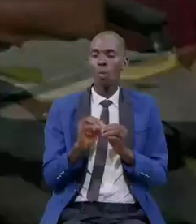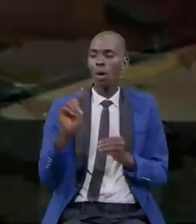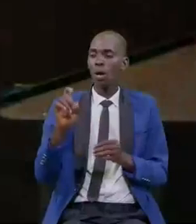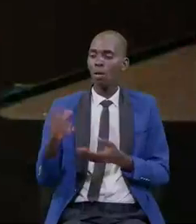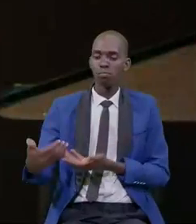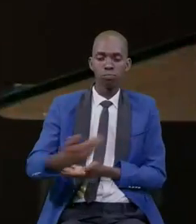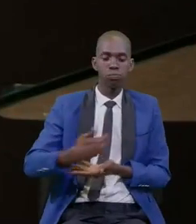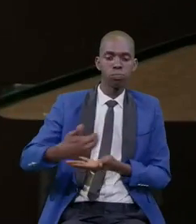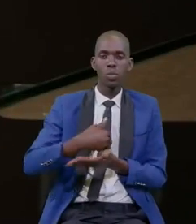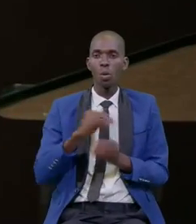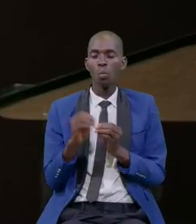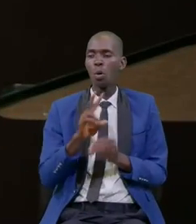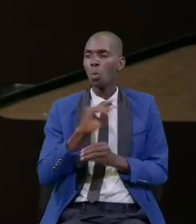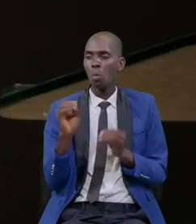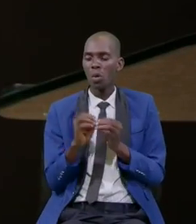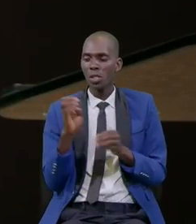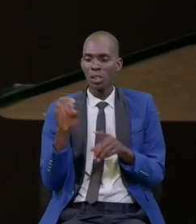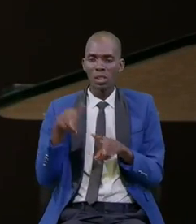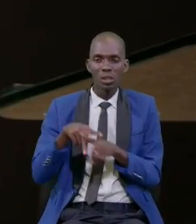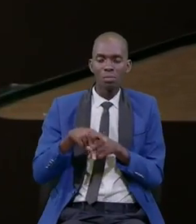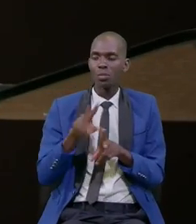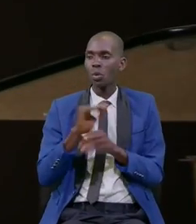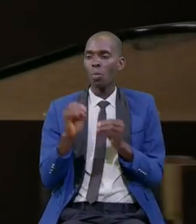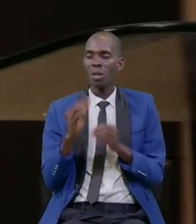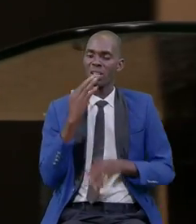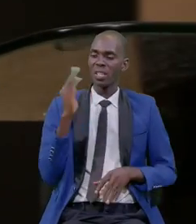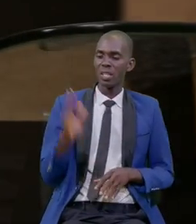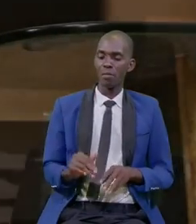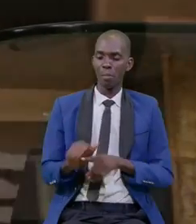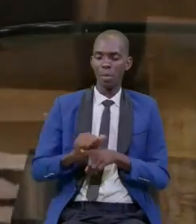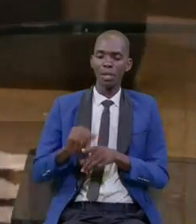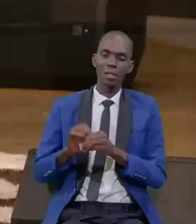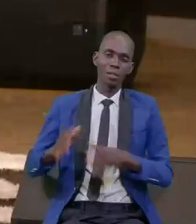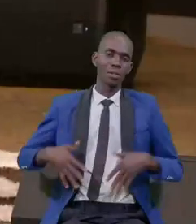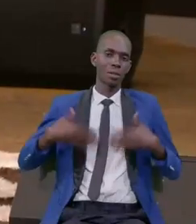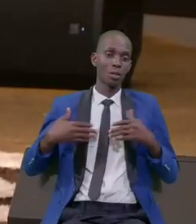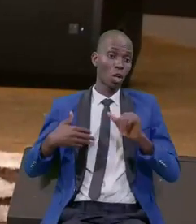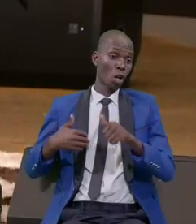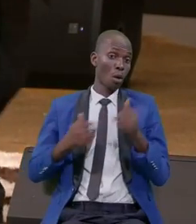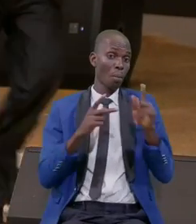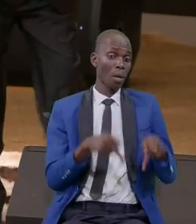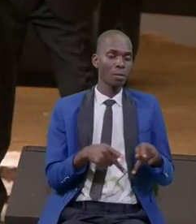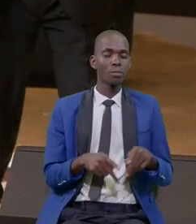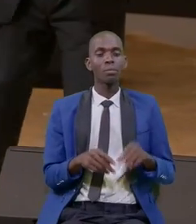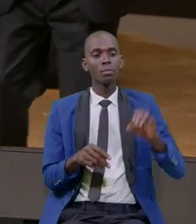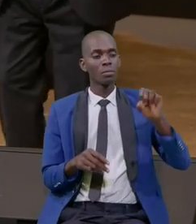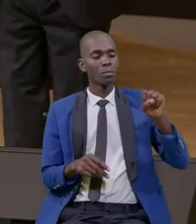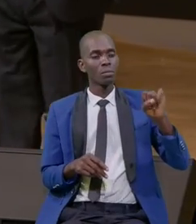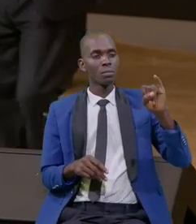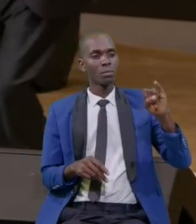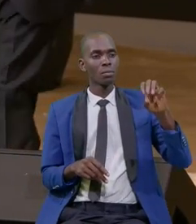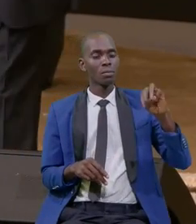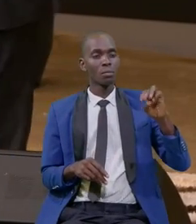plus collecteur d'impôts. Matthieu n'extorque plus. Mais on l'appelle Matthieu le publicain. Vous